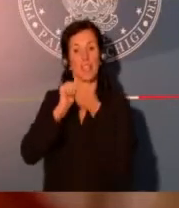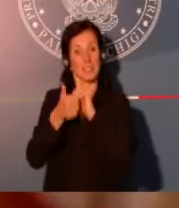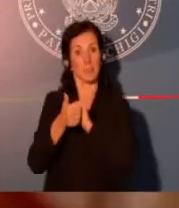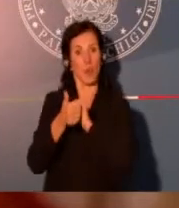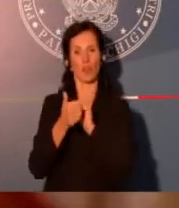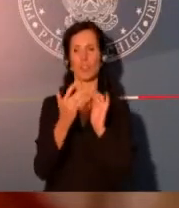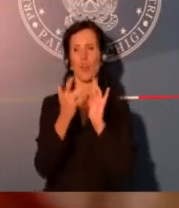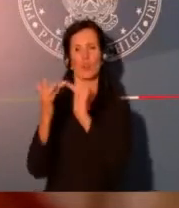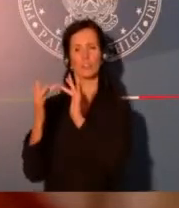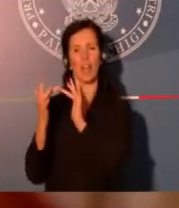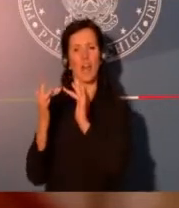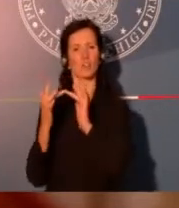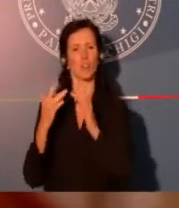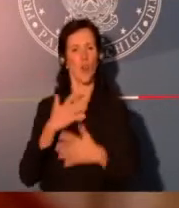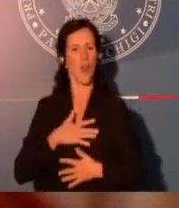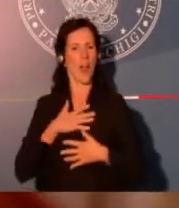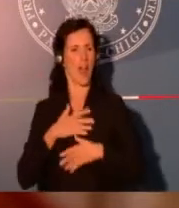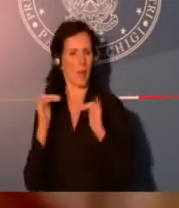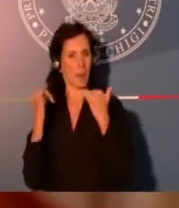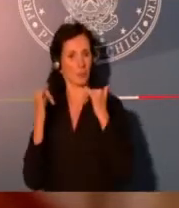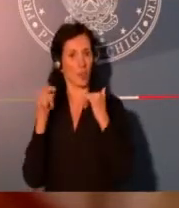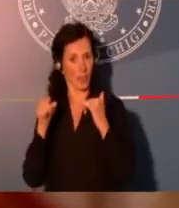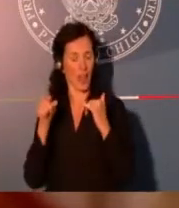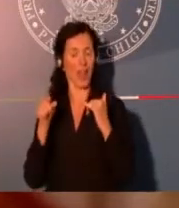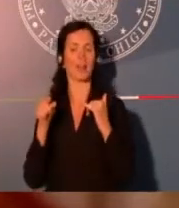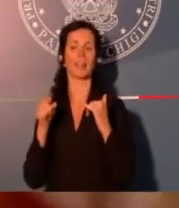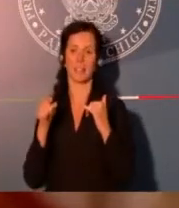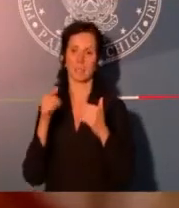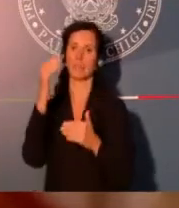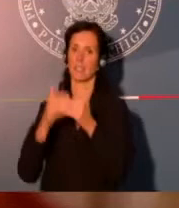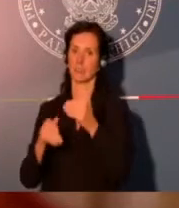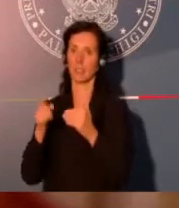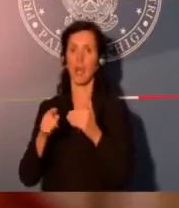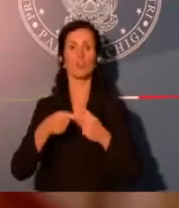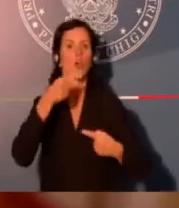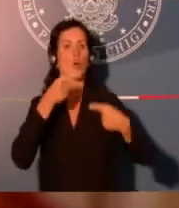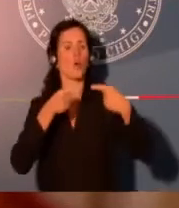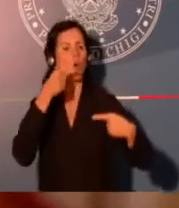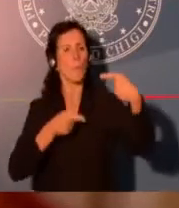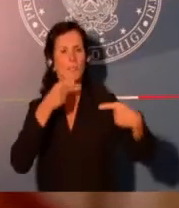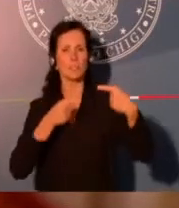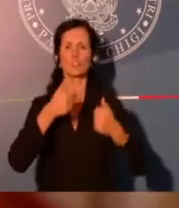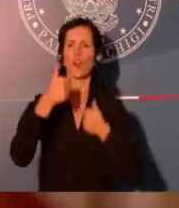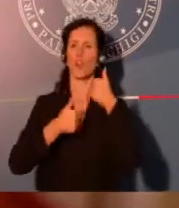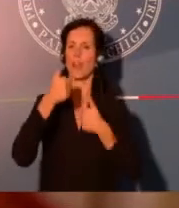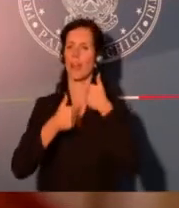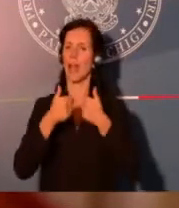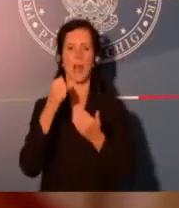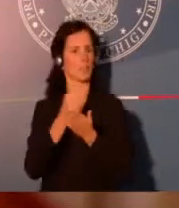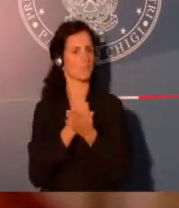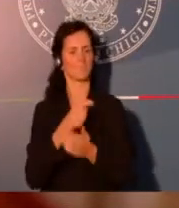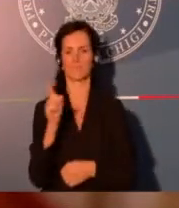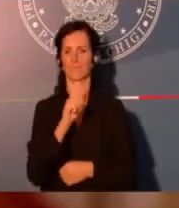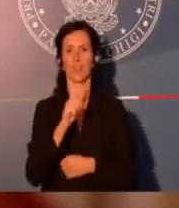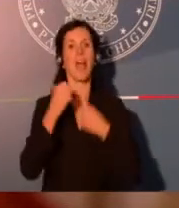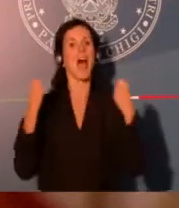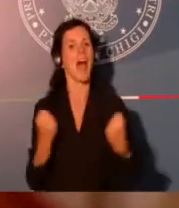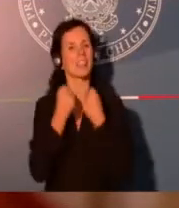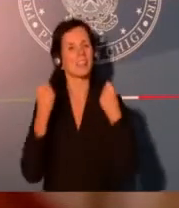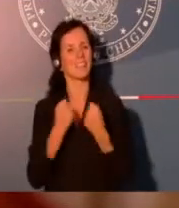livello amatoriale e non sono consentite gare, competizioni dell'attività